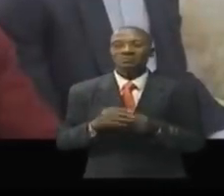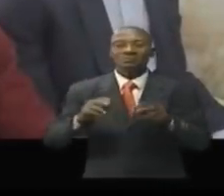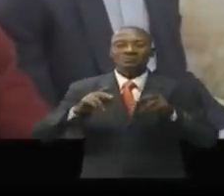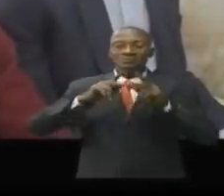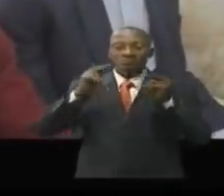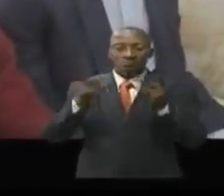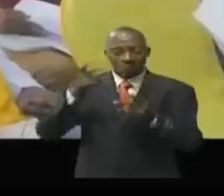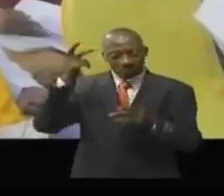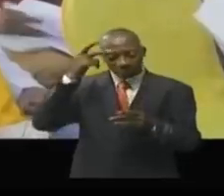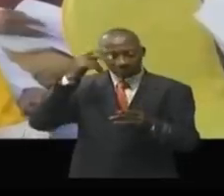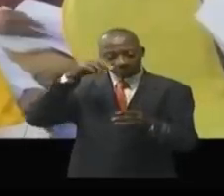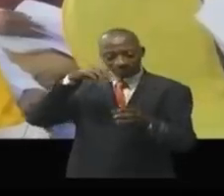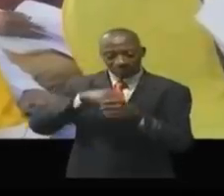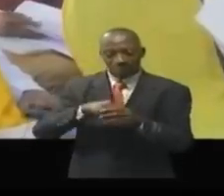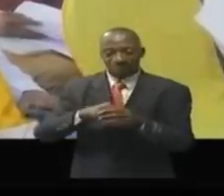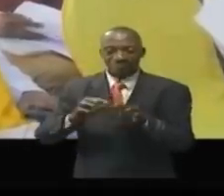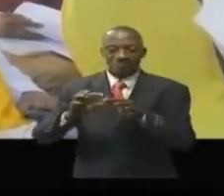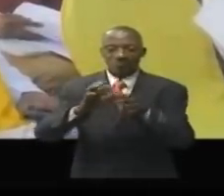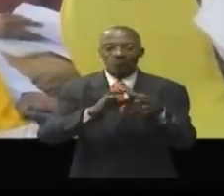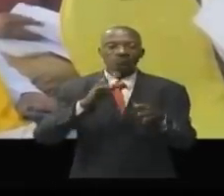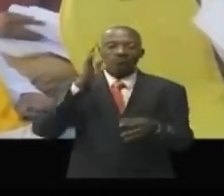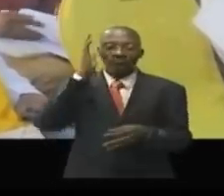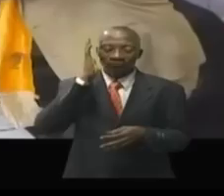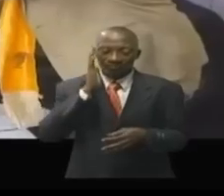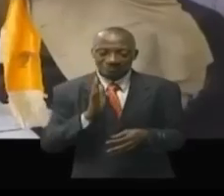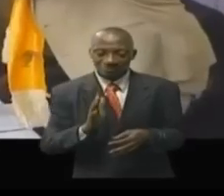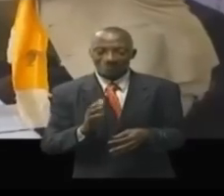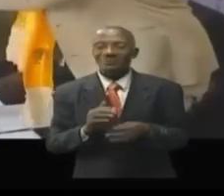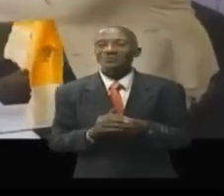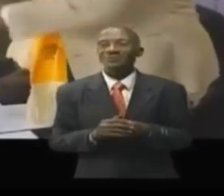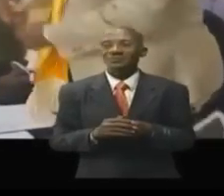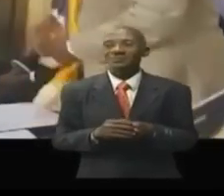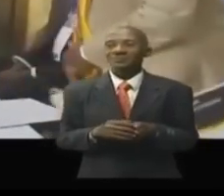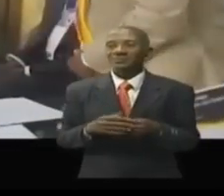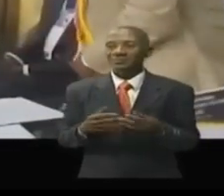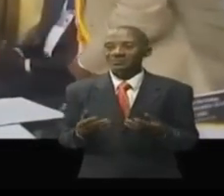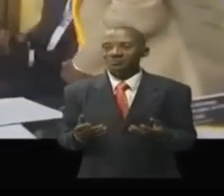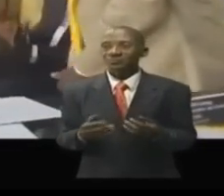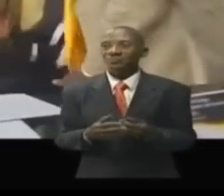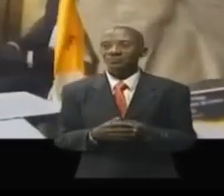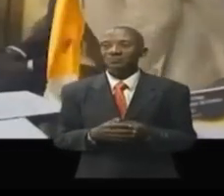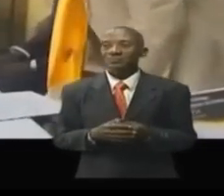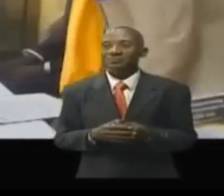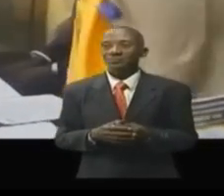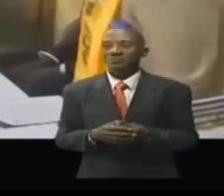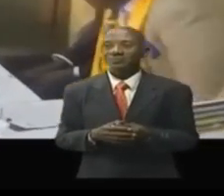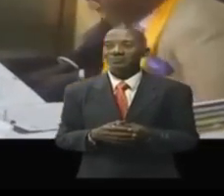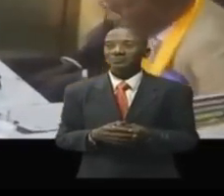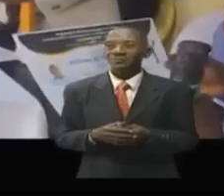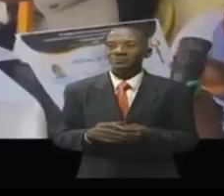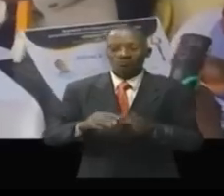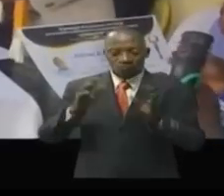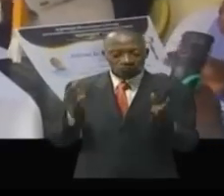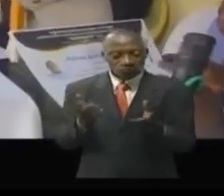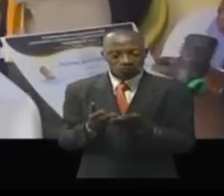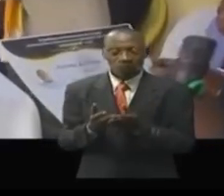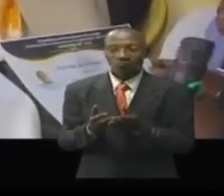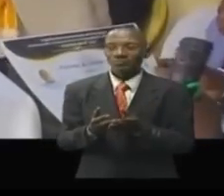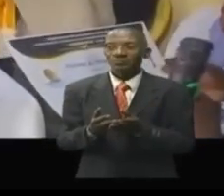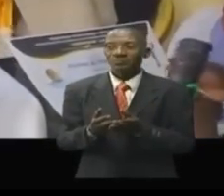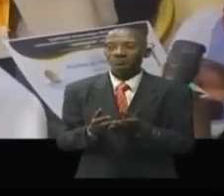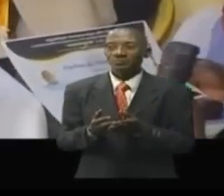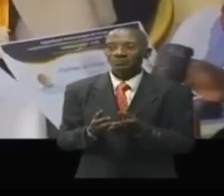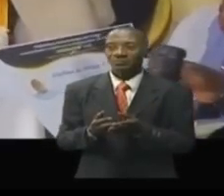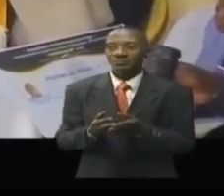dans la vie humaine. À la cérémonie d'investiture des nouveaux dirigeants de cette association, des diplômes de mérite ont été décernés aux